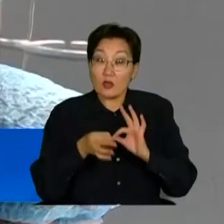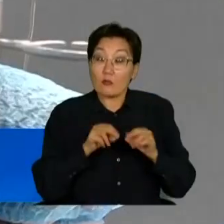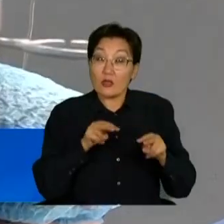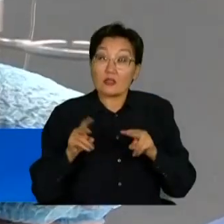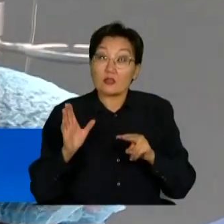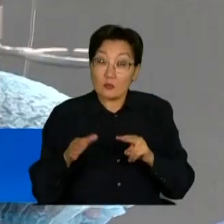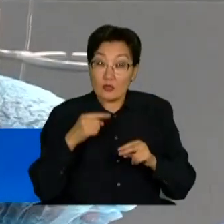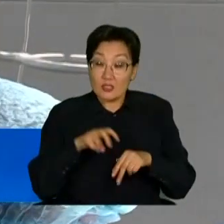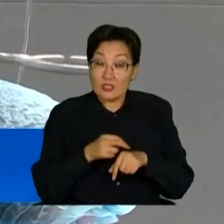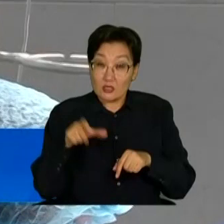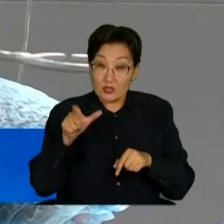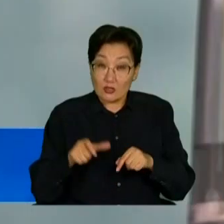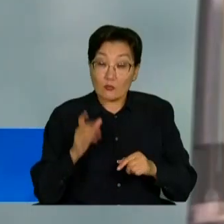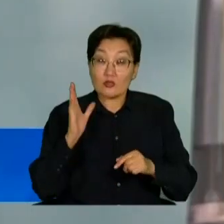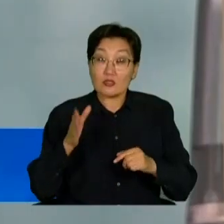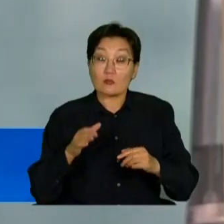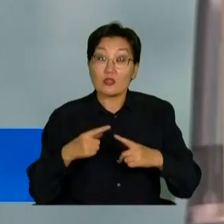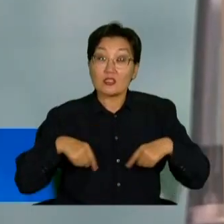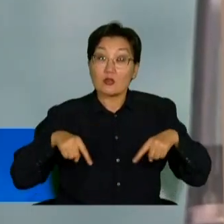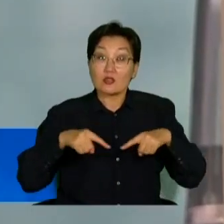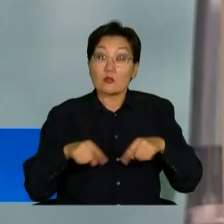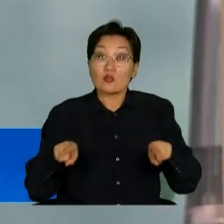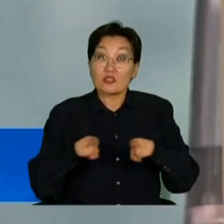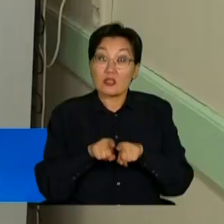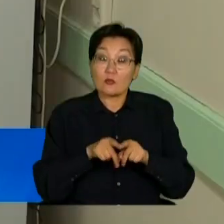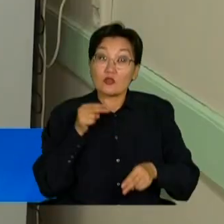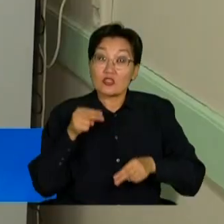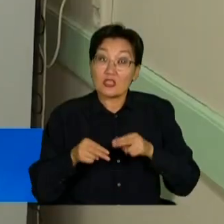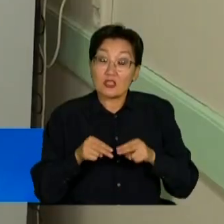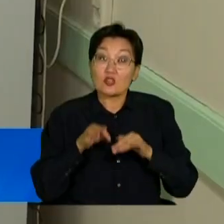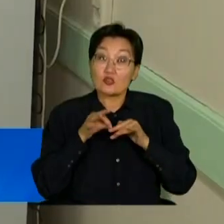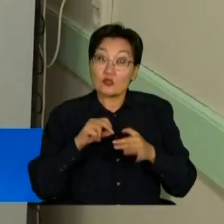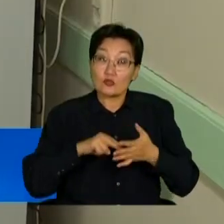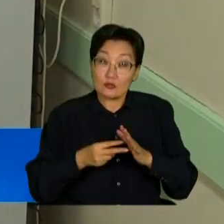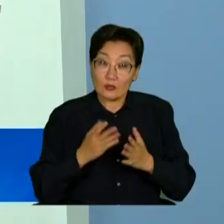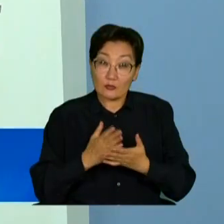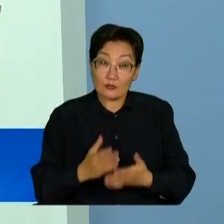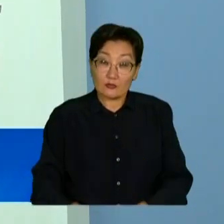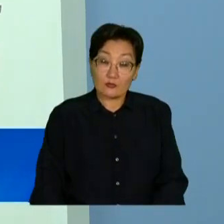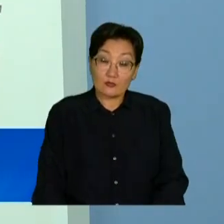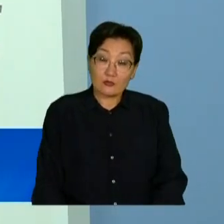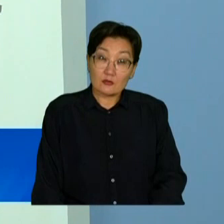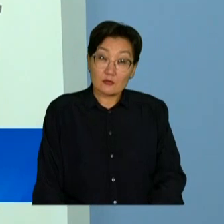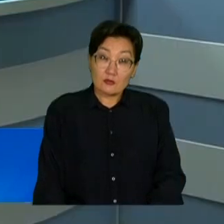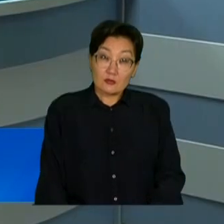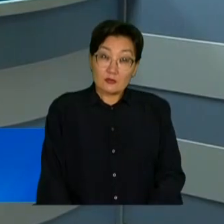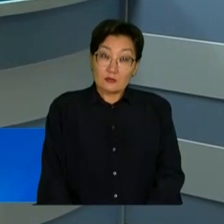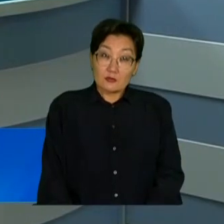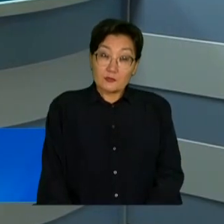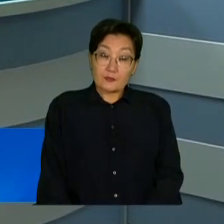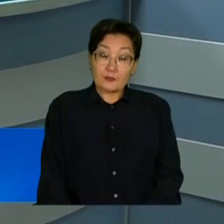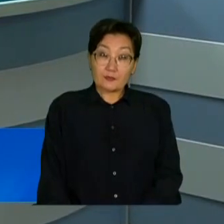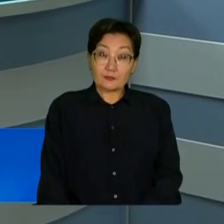бақылауда болады дейді дәрігерлер. Келешекте орталық тағы да осындай оталарды енгізуді жоспарлап отыр. Жансаева Олжабек, Алишер Ерғалиұлы,